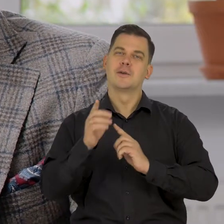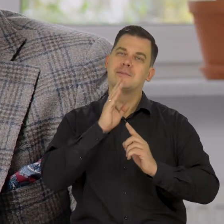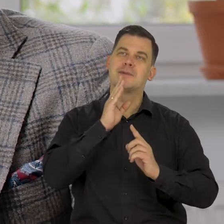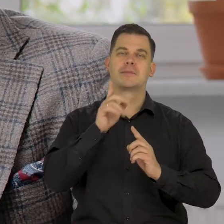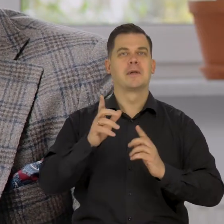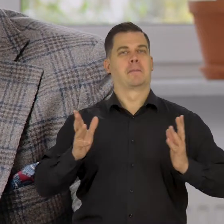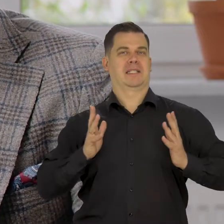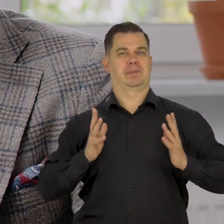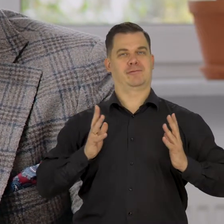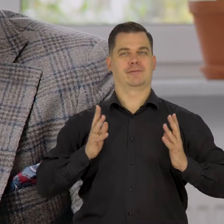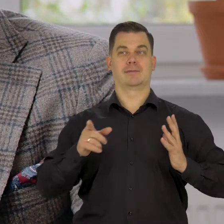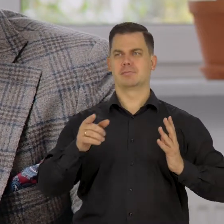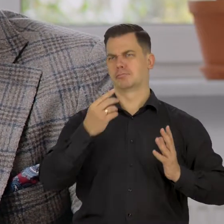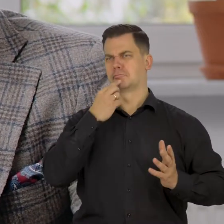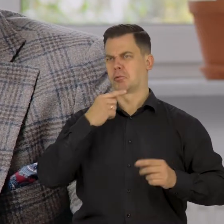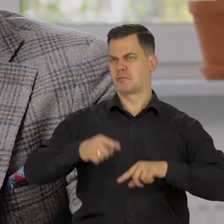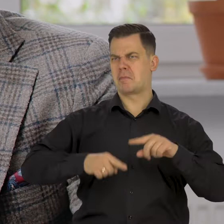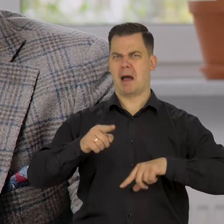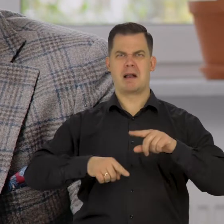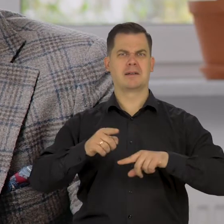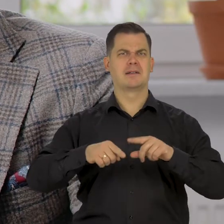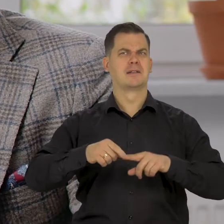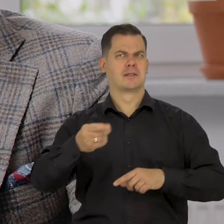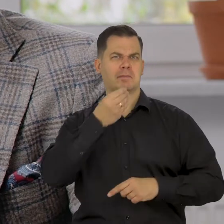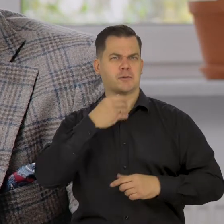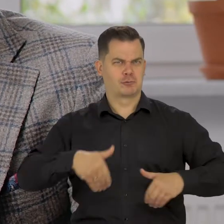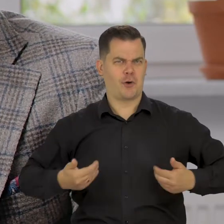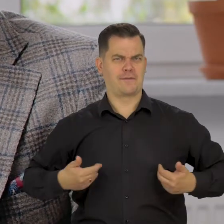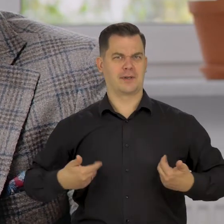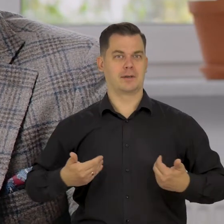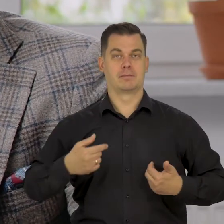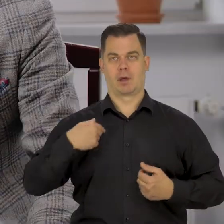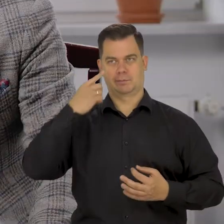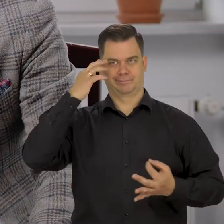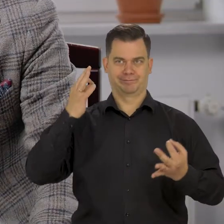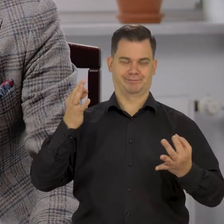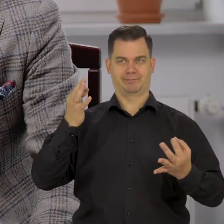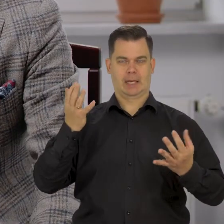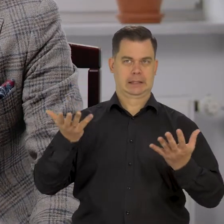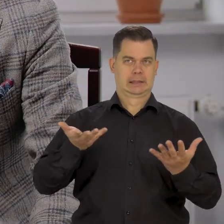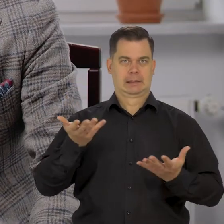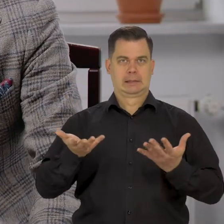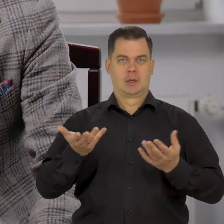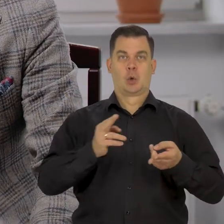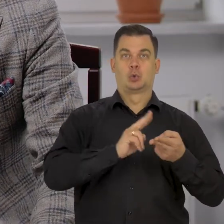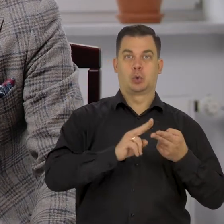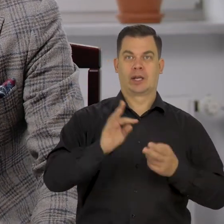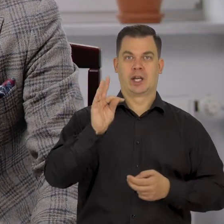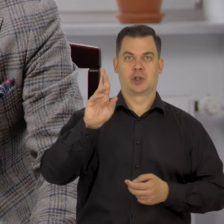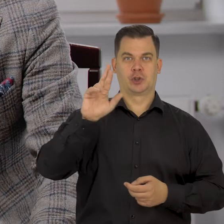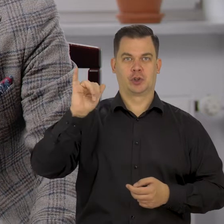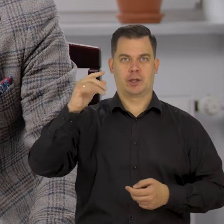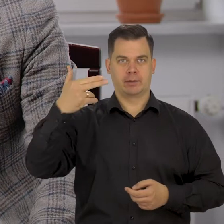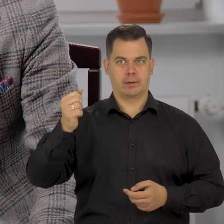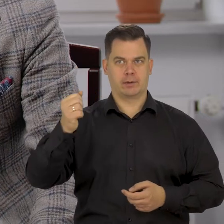cukier w jakiś sposób zbliżony jest do tych takich bezpiecznych produktów. Czasami zastanawiamy się,